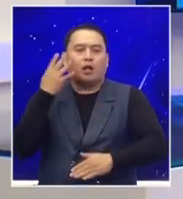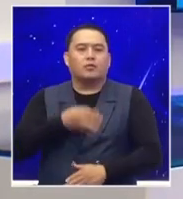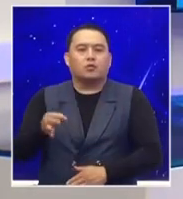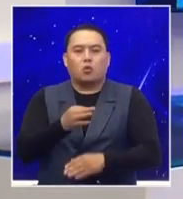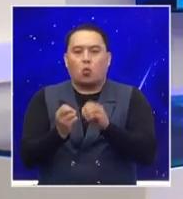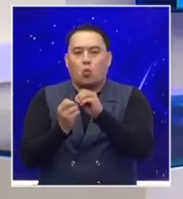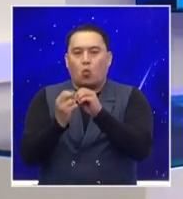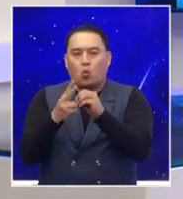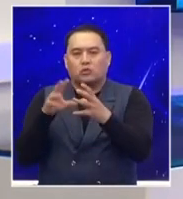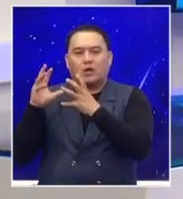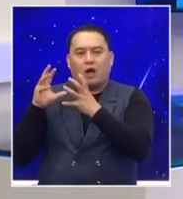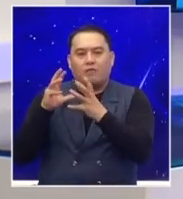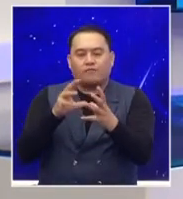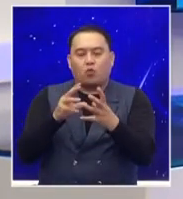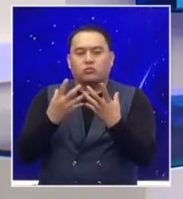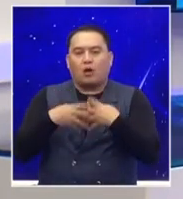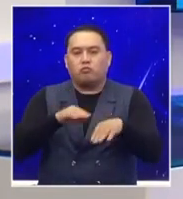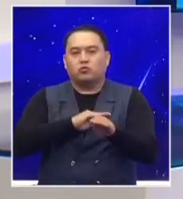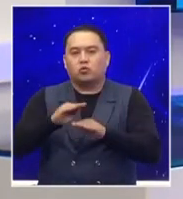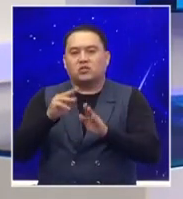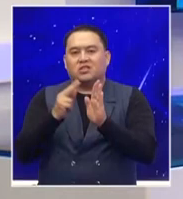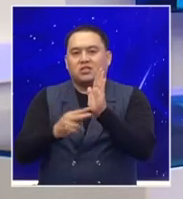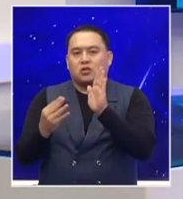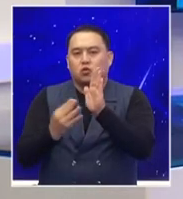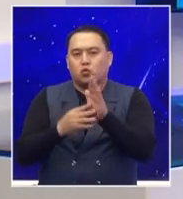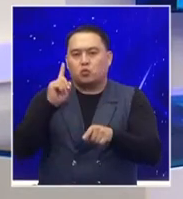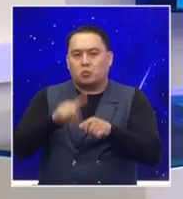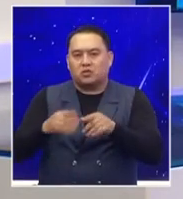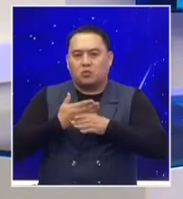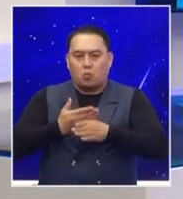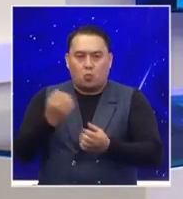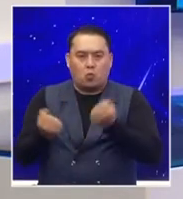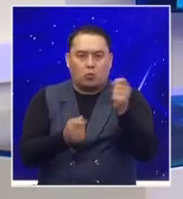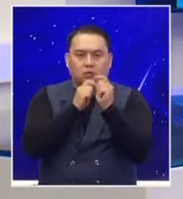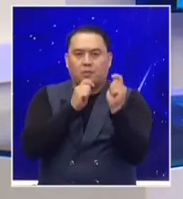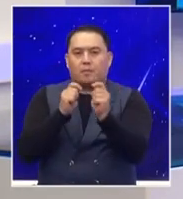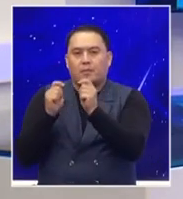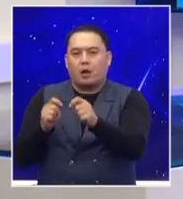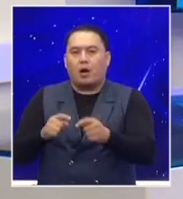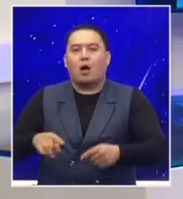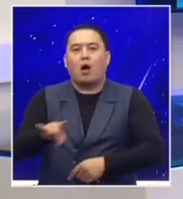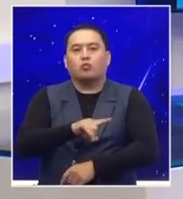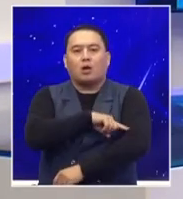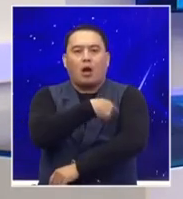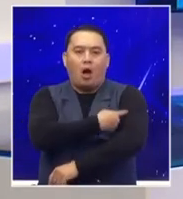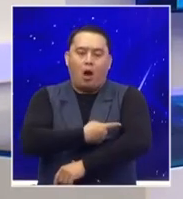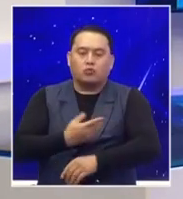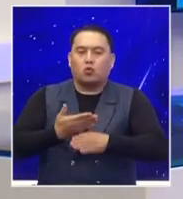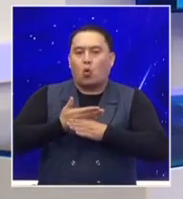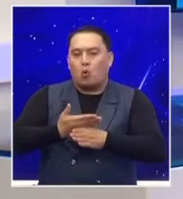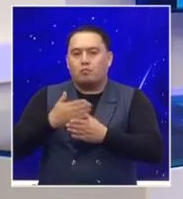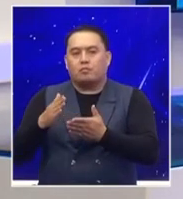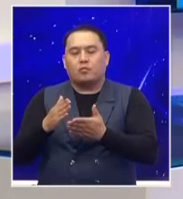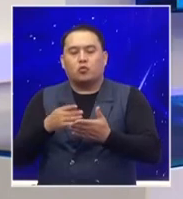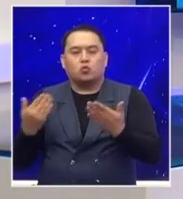12 жылжымалы медициналық кешен мен 89 жедел жәрдем көлігі берілді. Аудандық ауруханаларға үлестірілген көшпелі емханалар